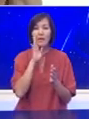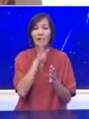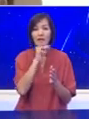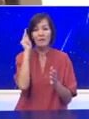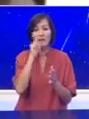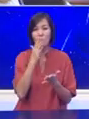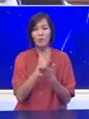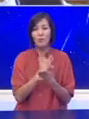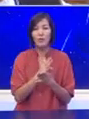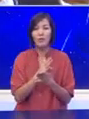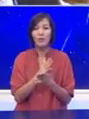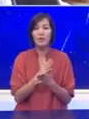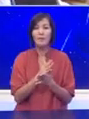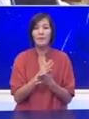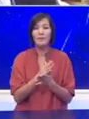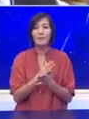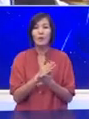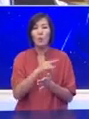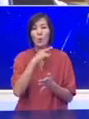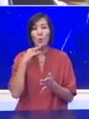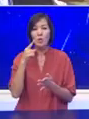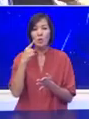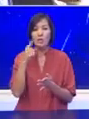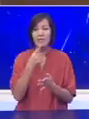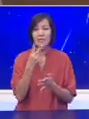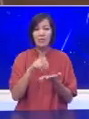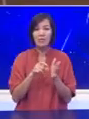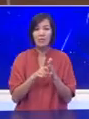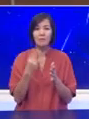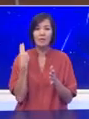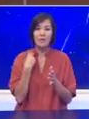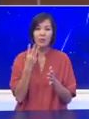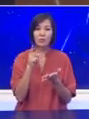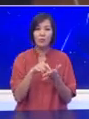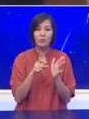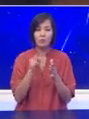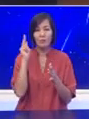Ал орыс тілін 2-ші сыныптан, ағылшын тілін 3-ші сыныптан бастап меңгереді.